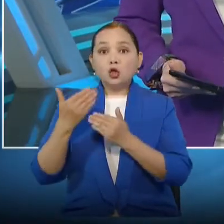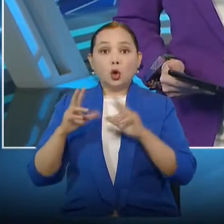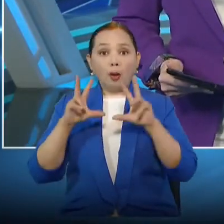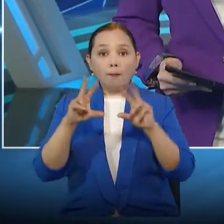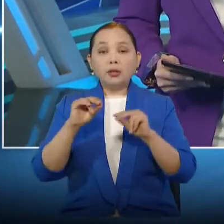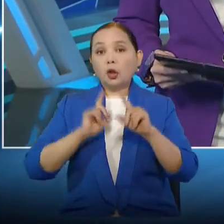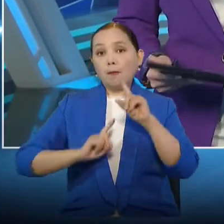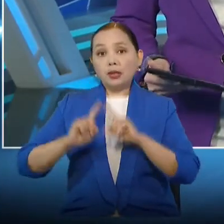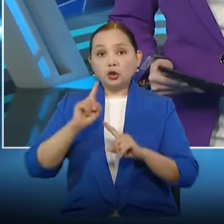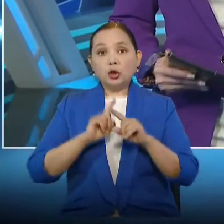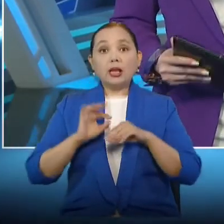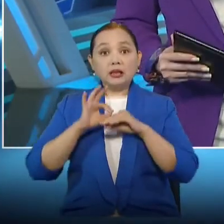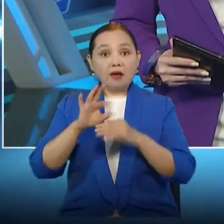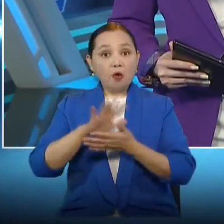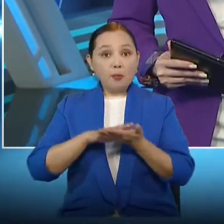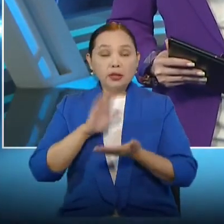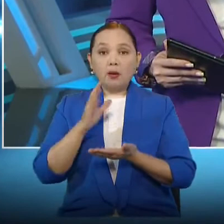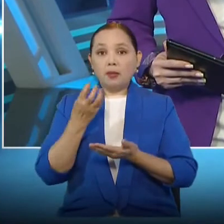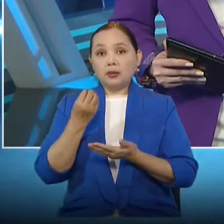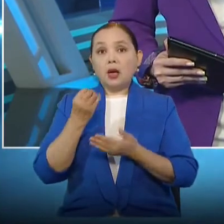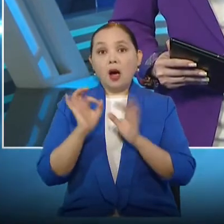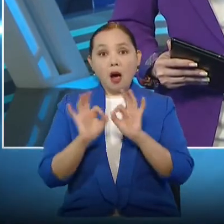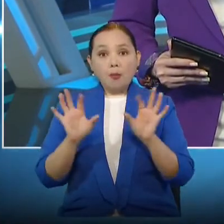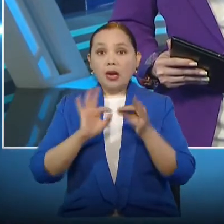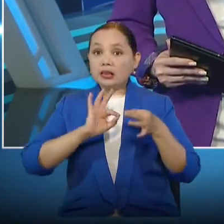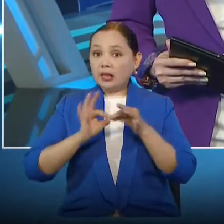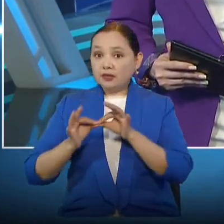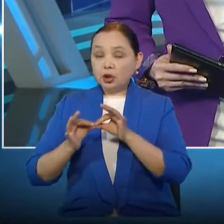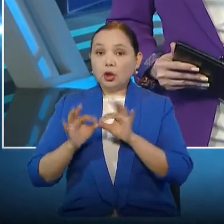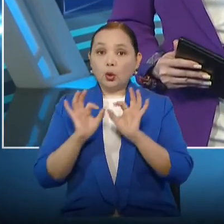bag'ishlangan matbuot anjumani davom etadi. Biz yana xabarlar tafsilotiga o'tamiz.